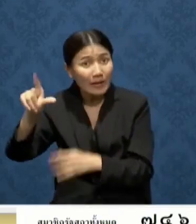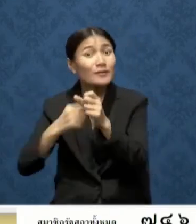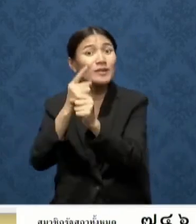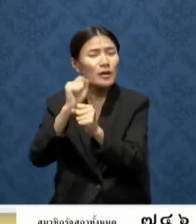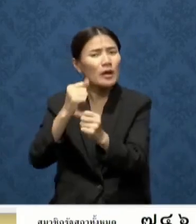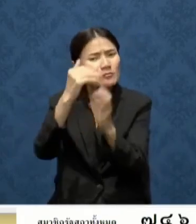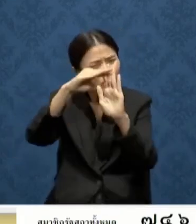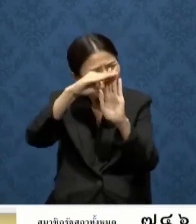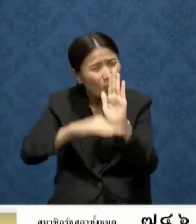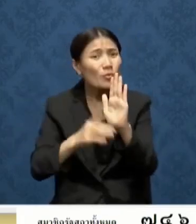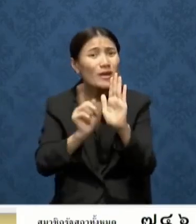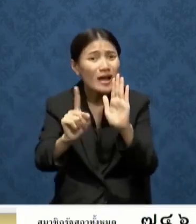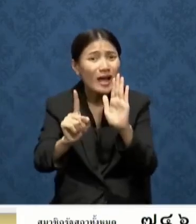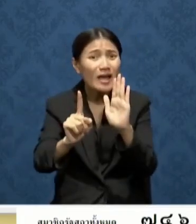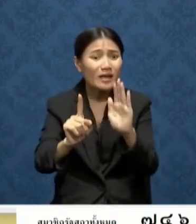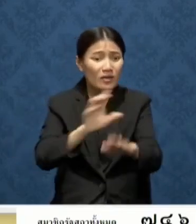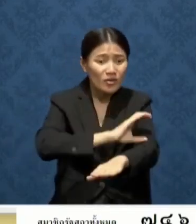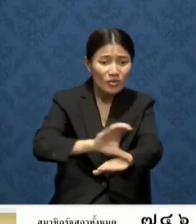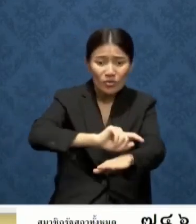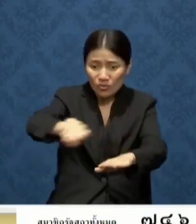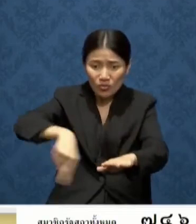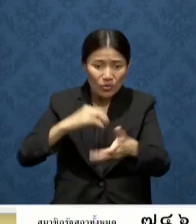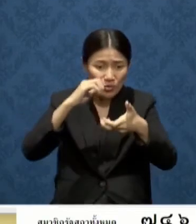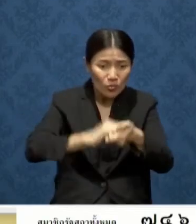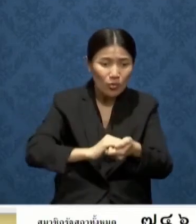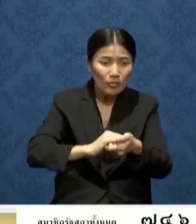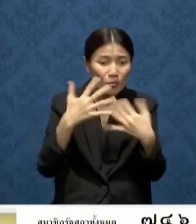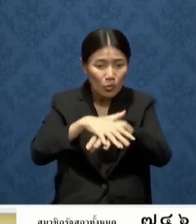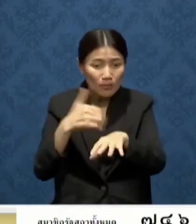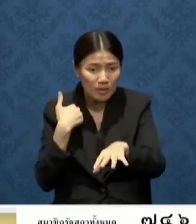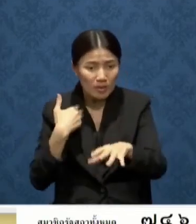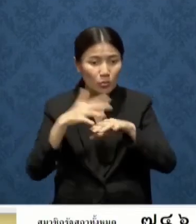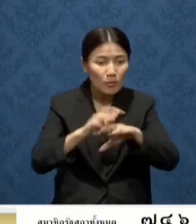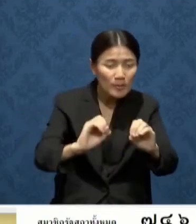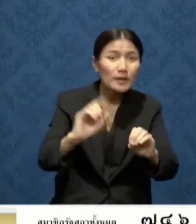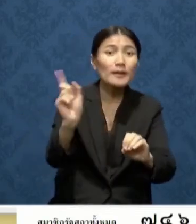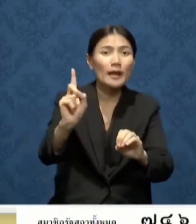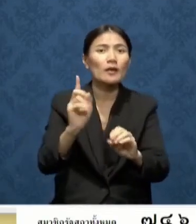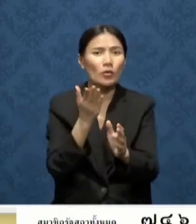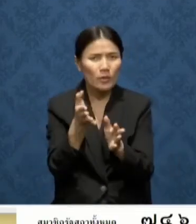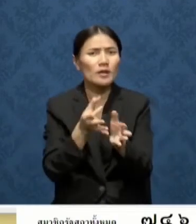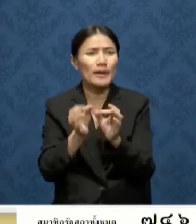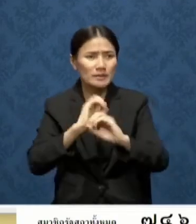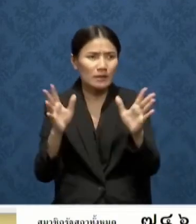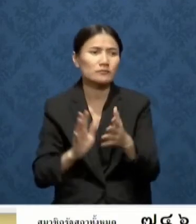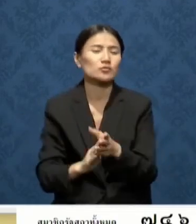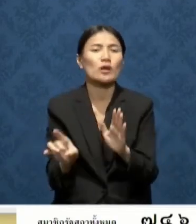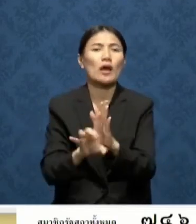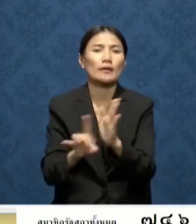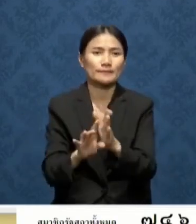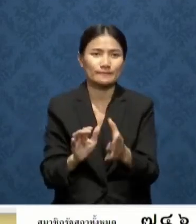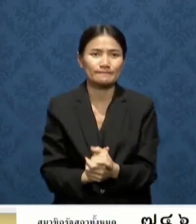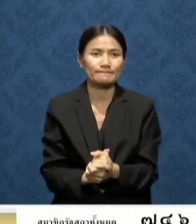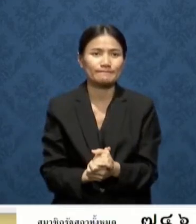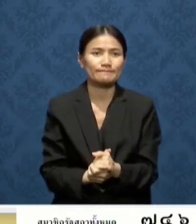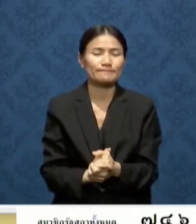อย่างไร สายไหนไม่รวมบ้างเอาให้ชัดและที่สำคญทสุที่ประชาชนลอดูอยู่ก็คือ ทท่านโกสนาไ้